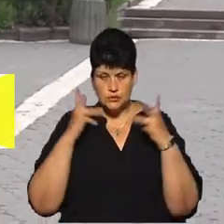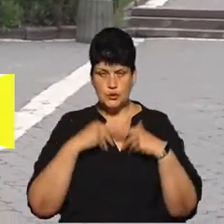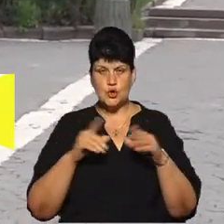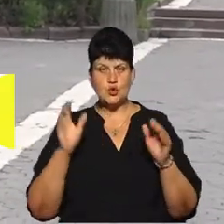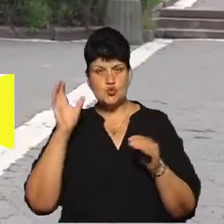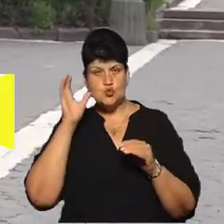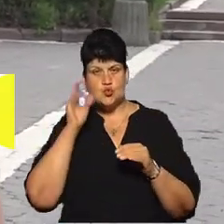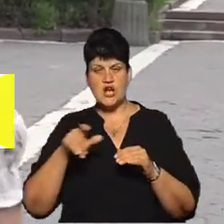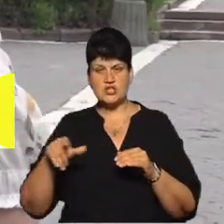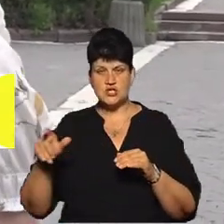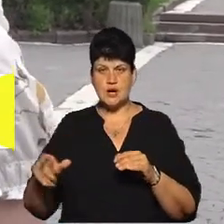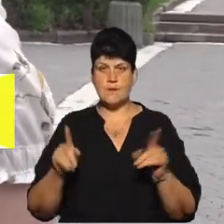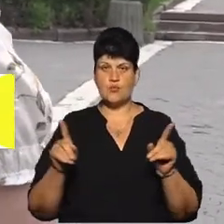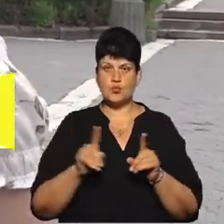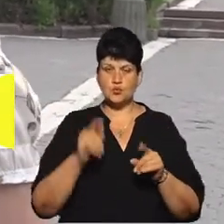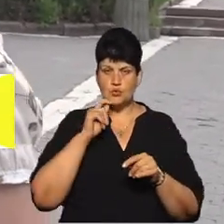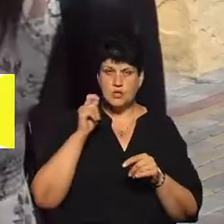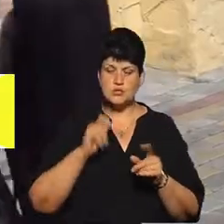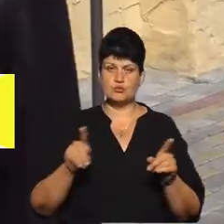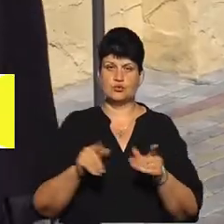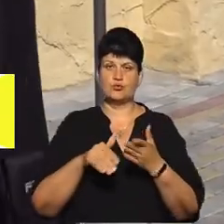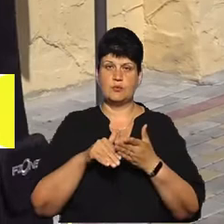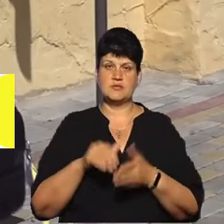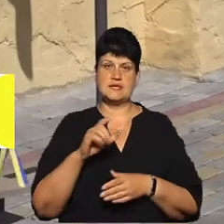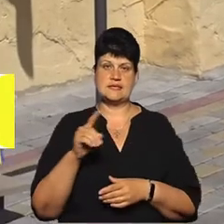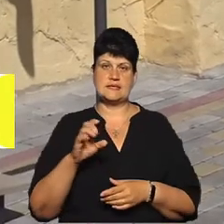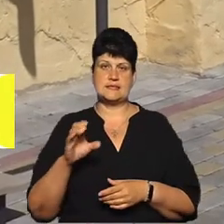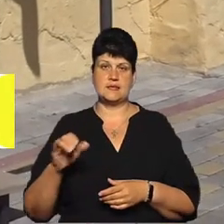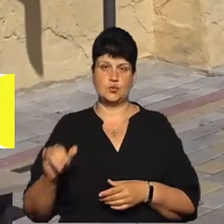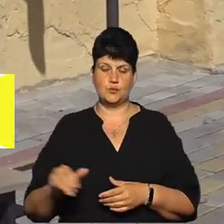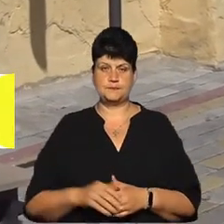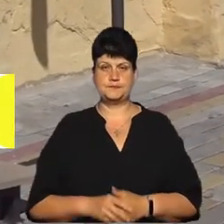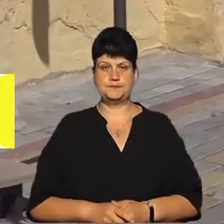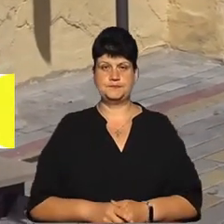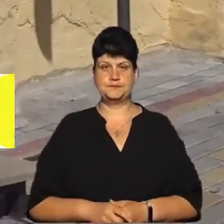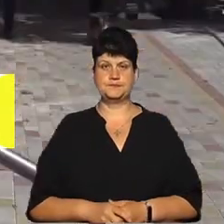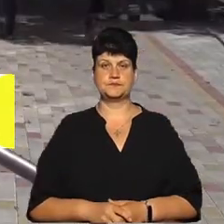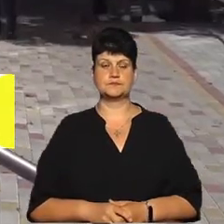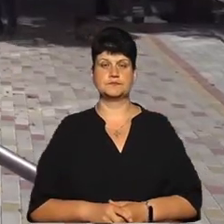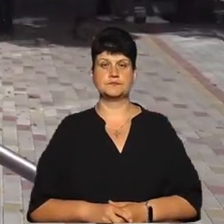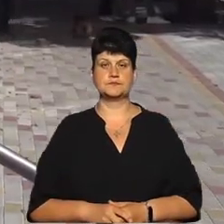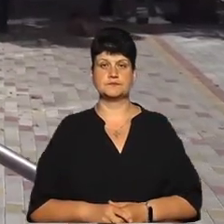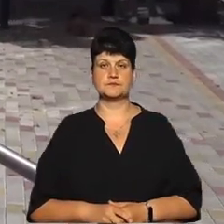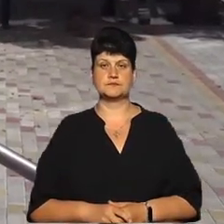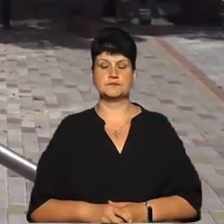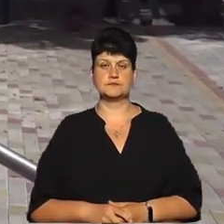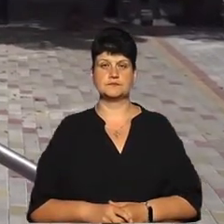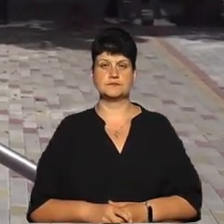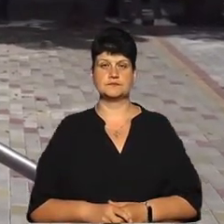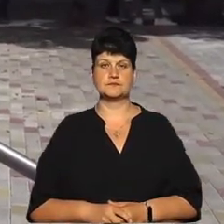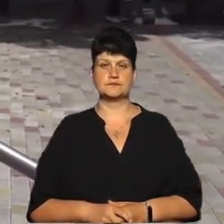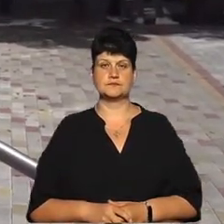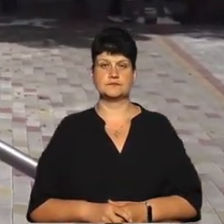свою музику, в українську музику, допомагаючи ЗСУ. Мирослава Західна, Оксана Гальяш, новини на Суспільному, Тернопіль.